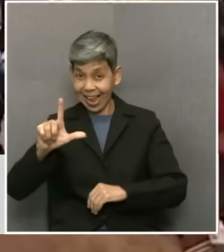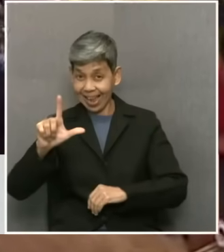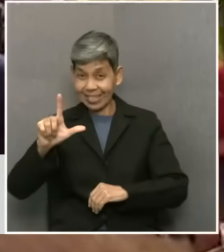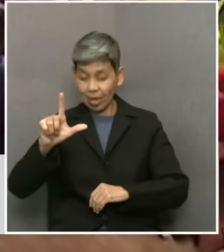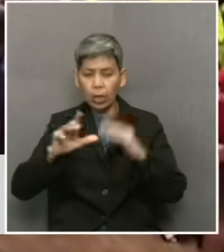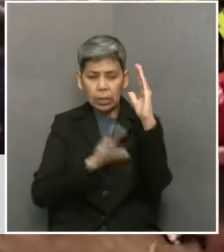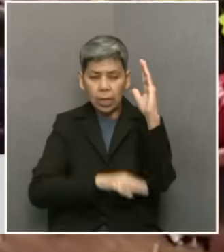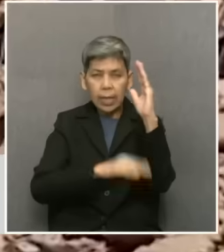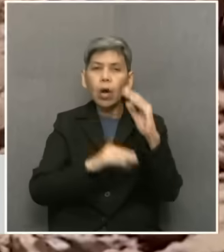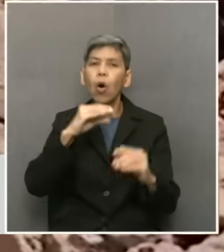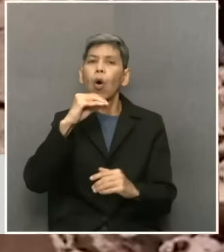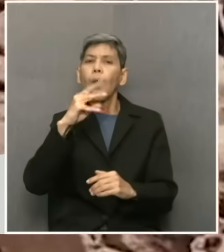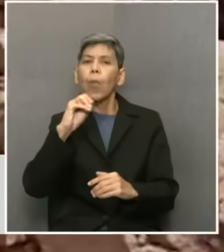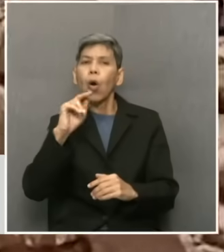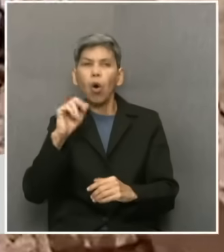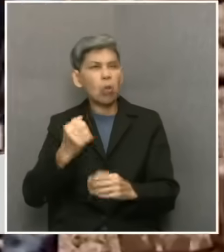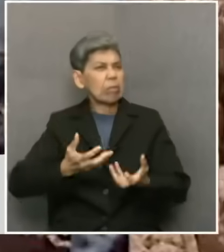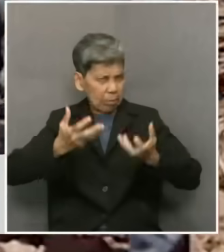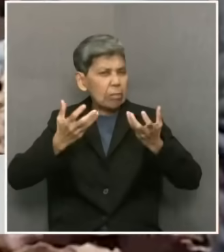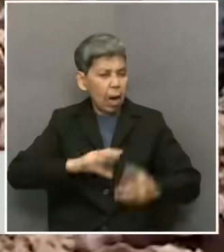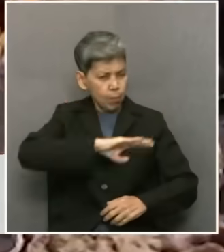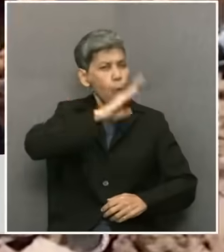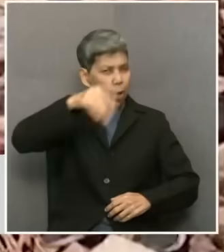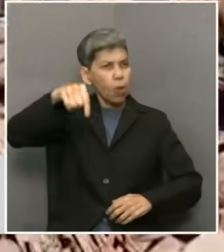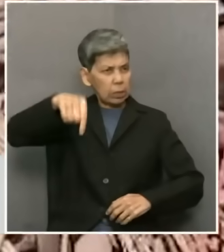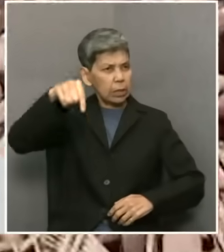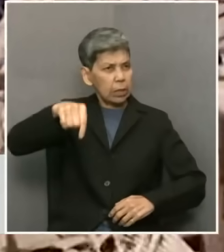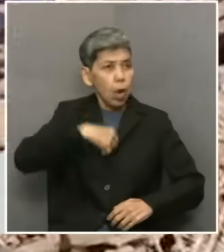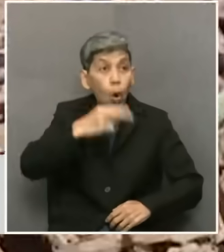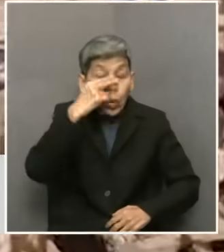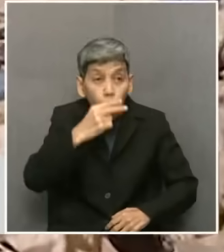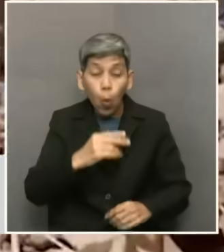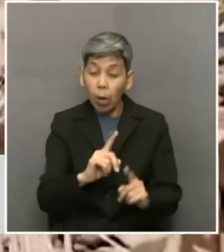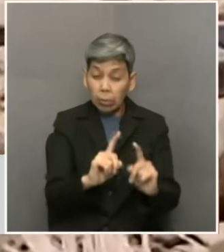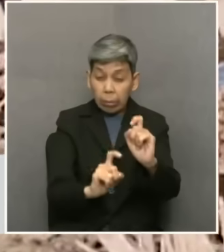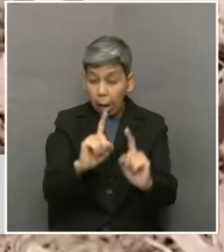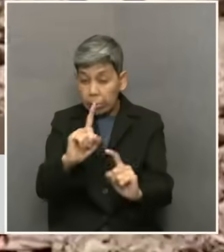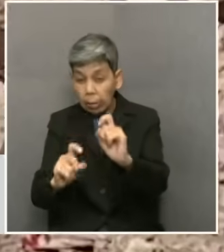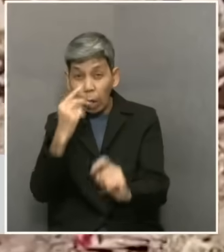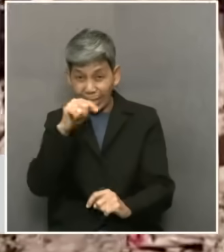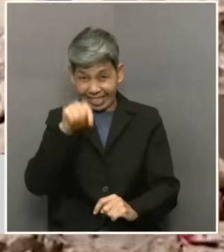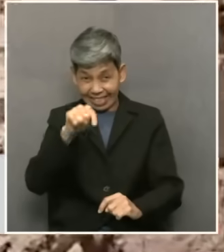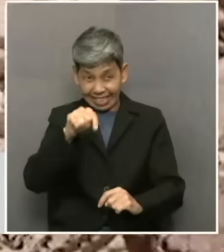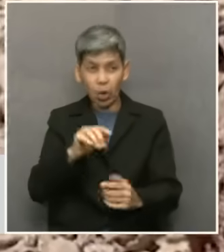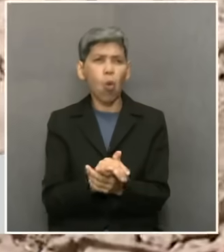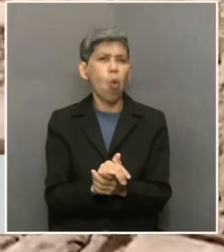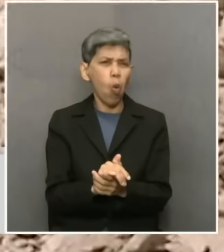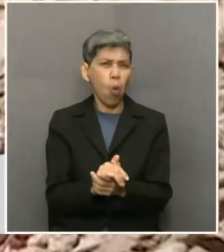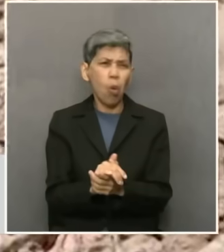ใต้ของโมร็อกโกกระทบหนักที่สุดนะครับจุดนี้ดูได้จากยอดผู้เสียชีวิตในจังหวัดนี้เนี่ยมีมากถึ